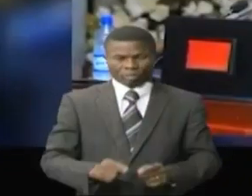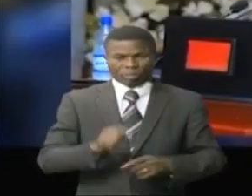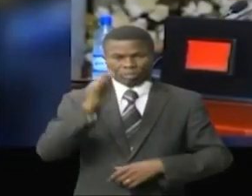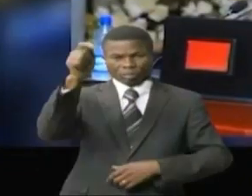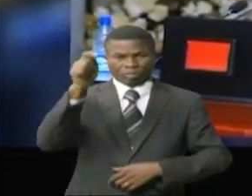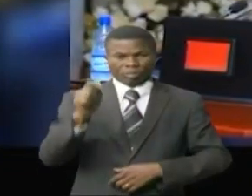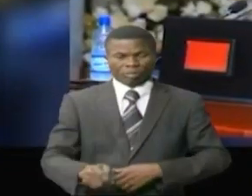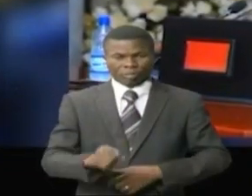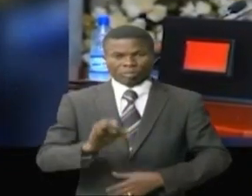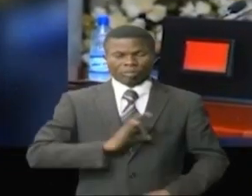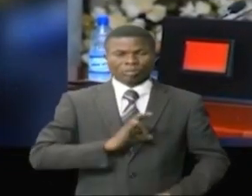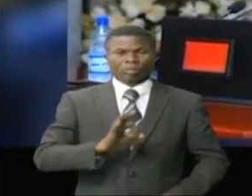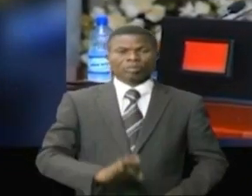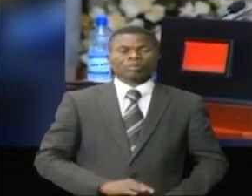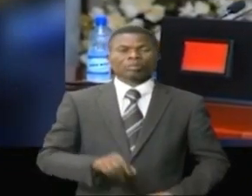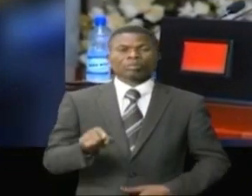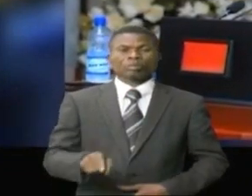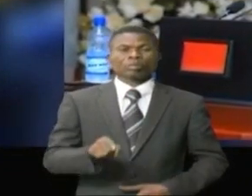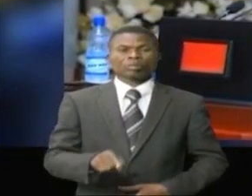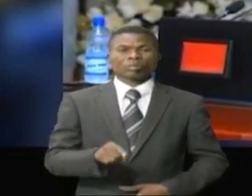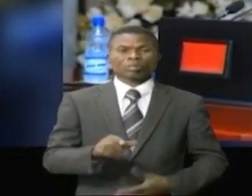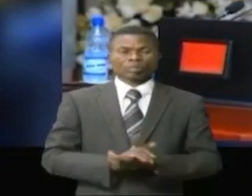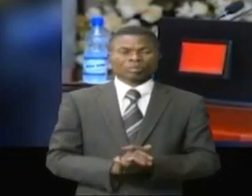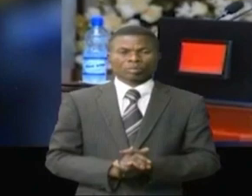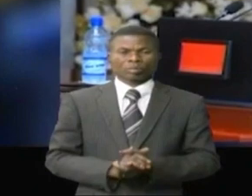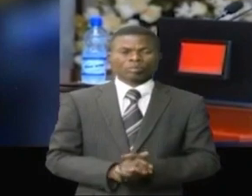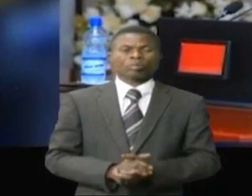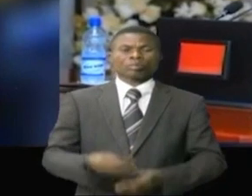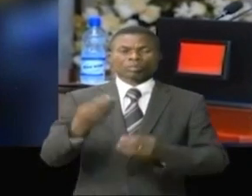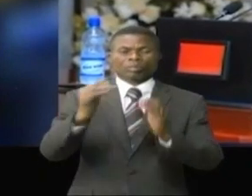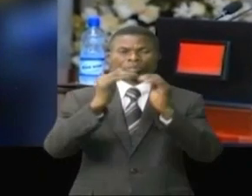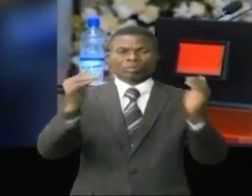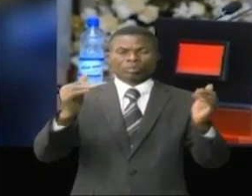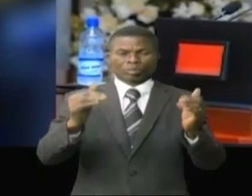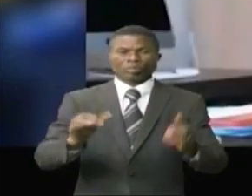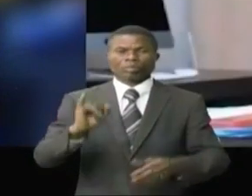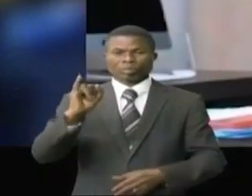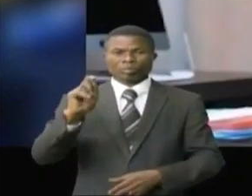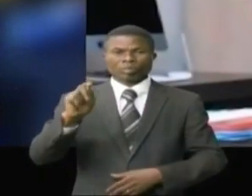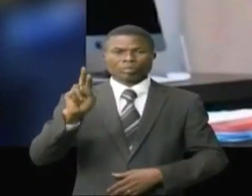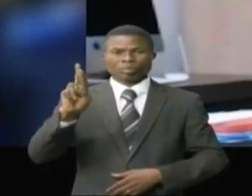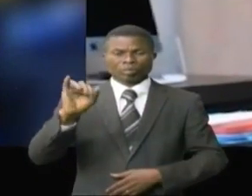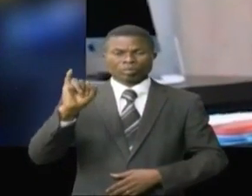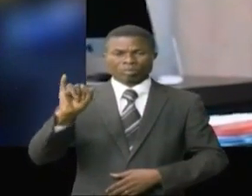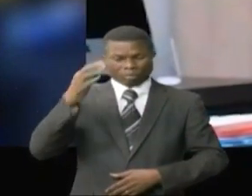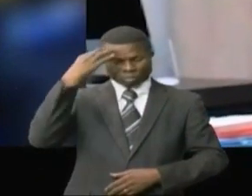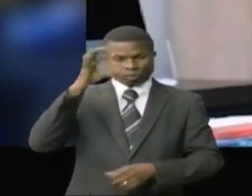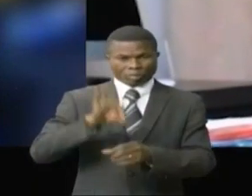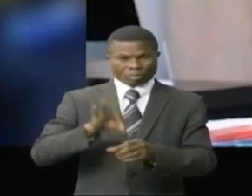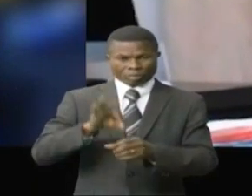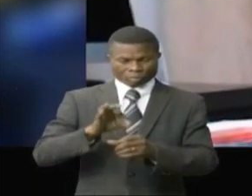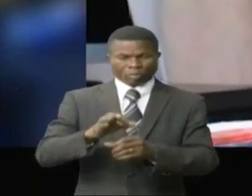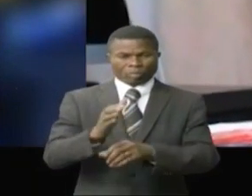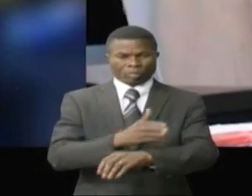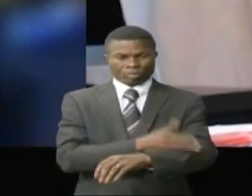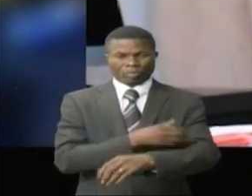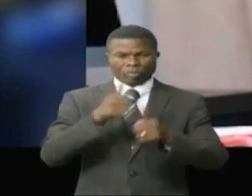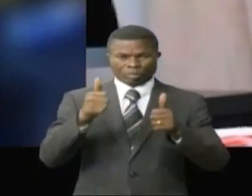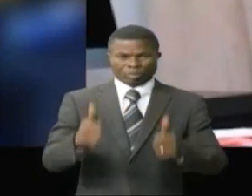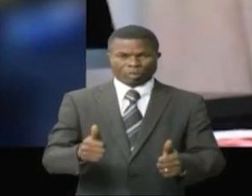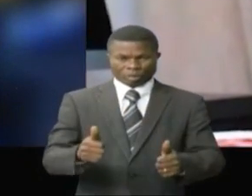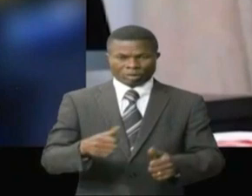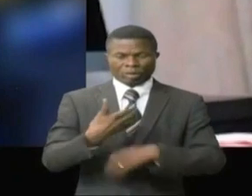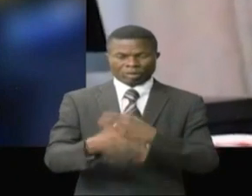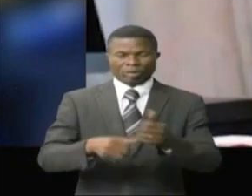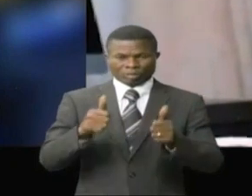FRDC, Félix-Antoine Tshisekedi Tshilombo, à pacifier totalement l'Ituri afin que les élections se déroulent dans de bonnes